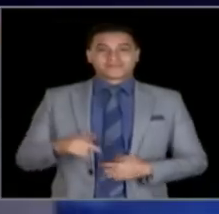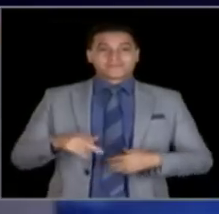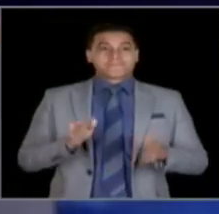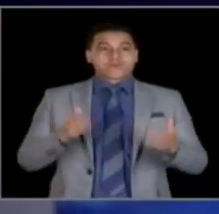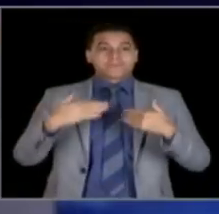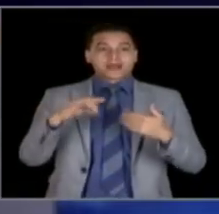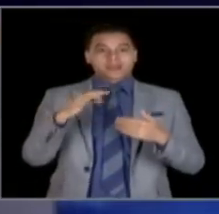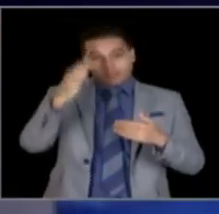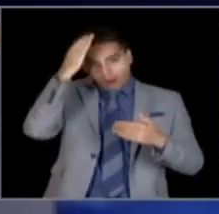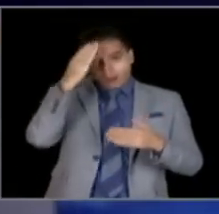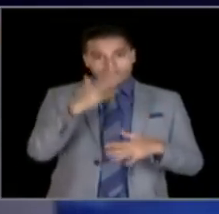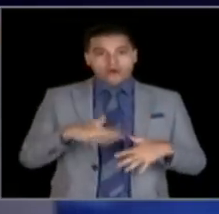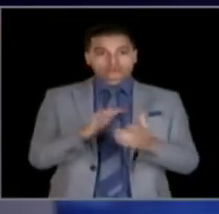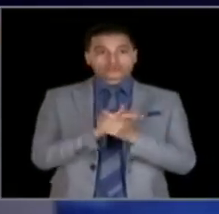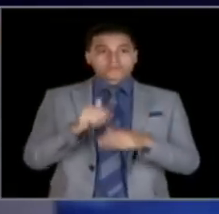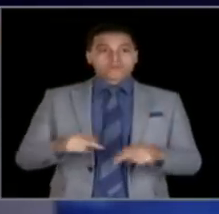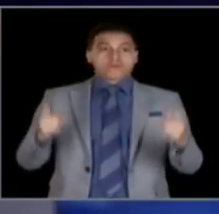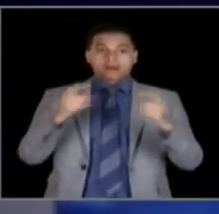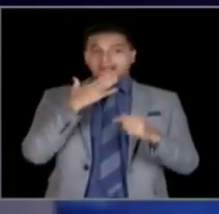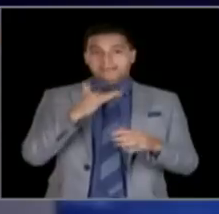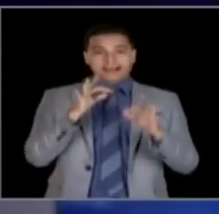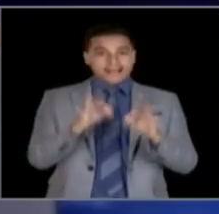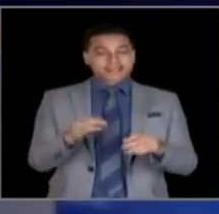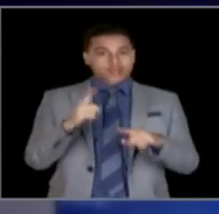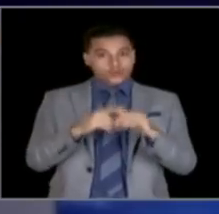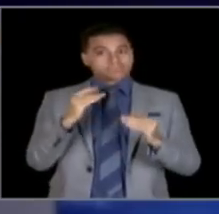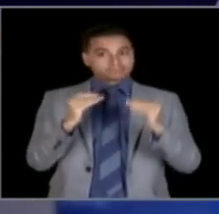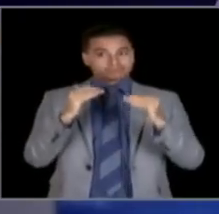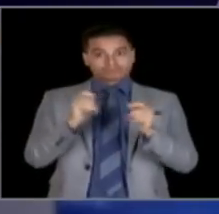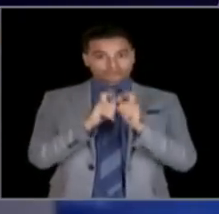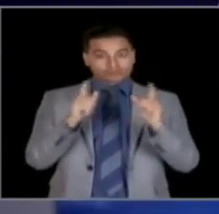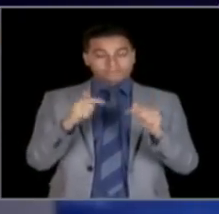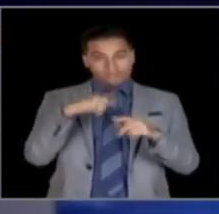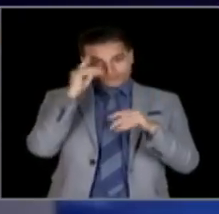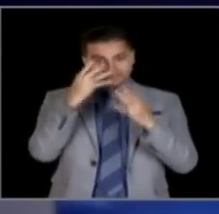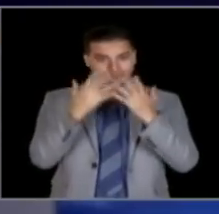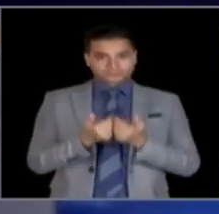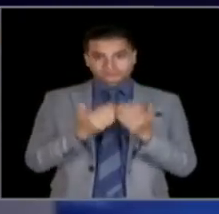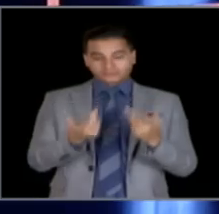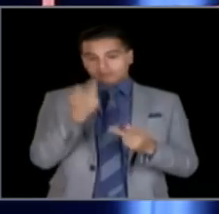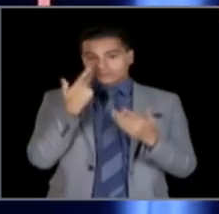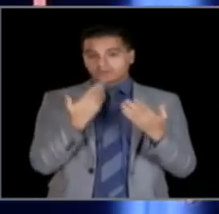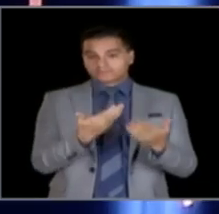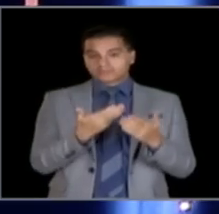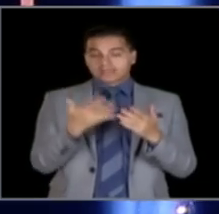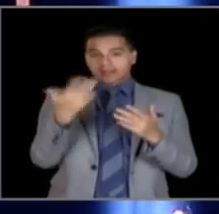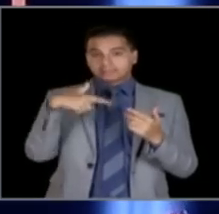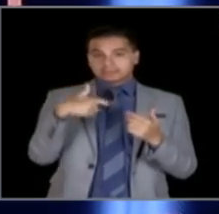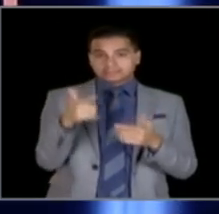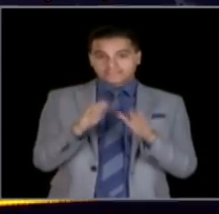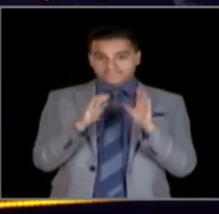المربع الذهبي عبقرة الأصحاب، مباراة جميلة جداً ومتكافئة، وهفكركم بالنتيجة